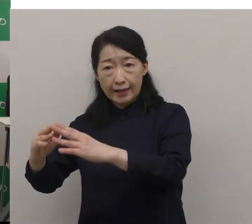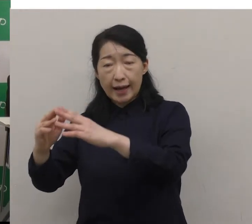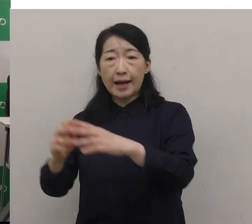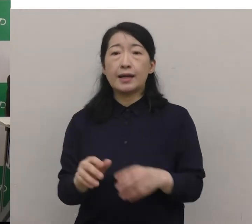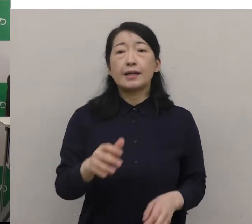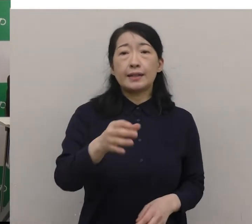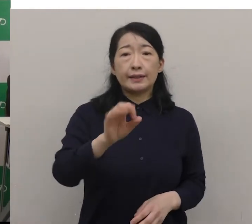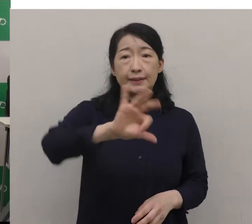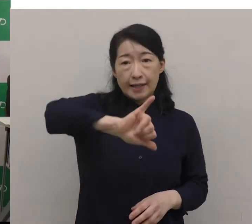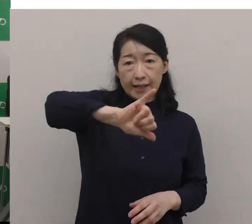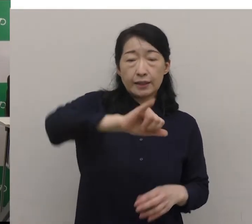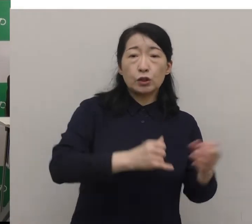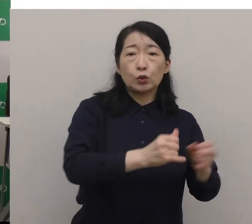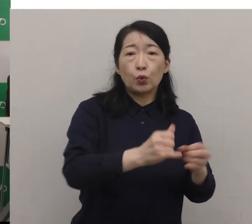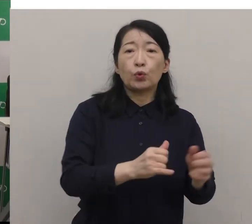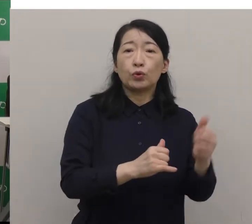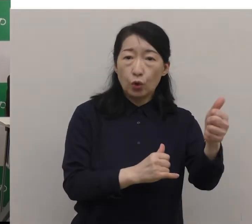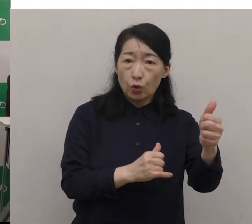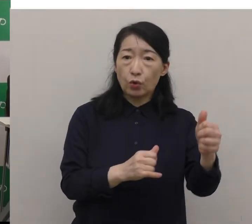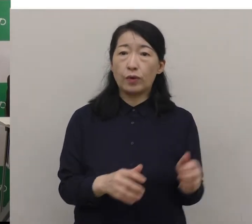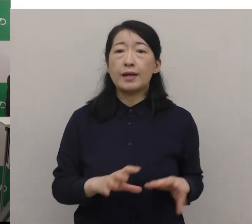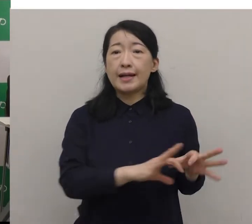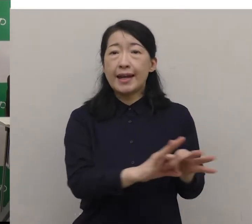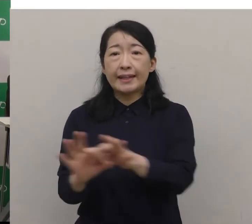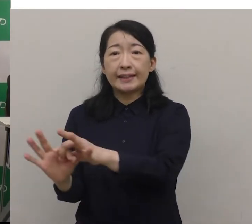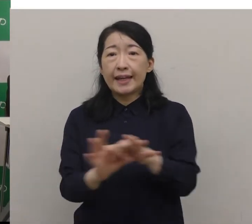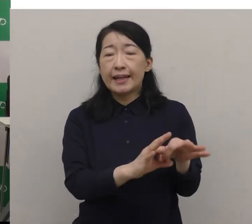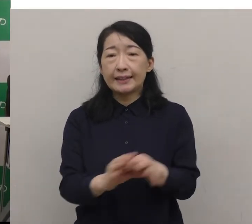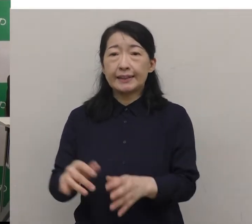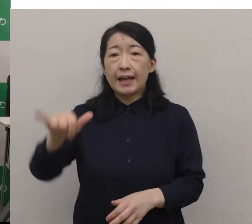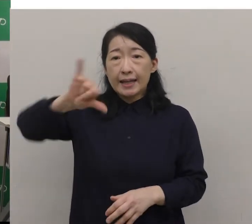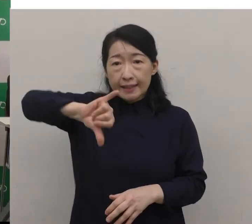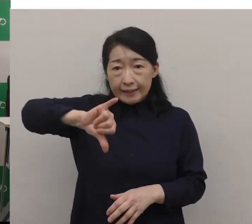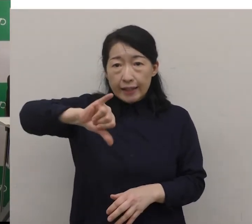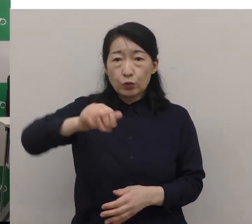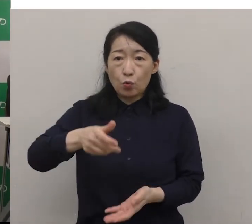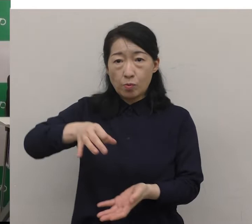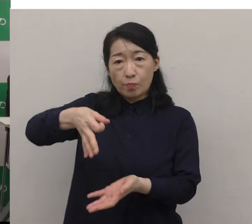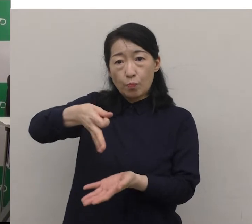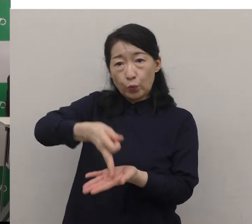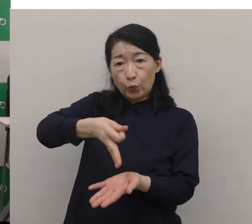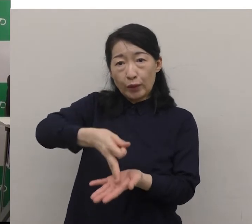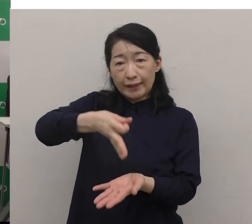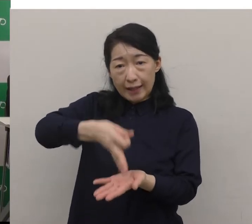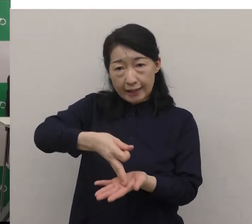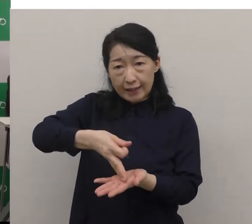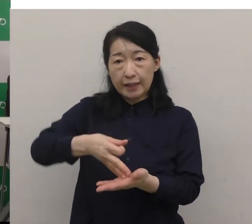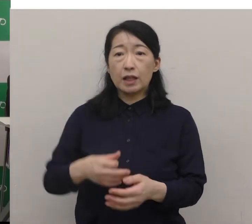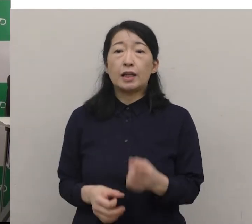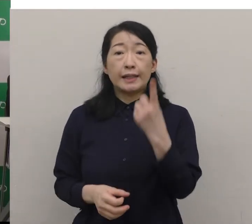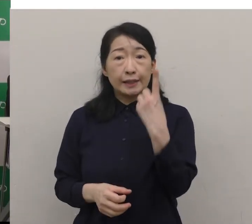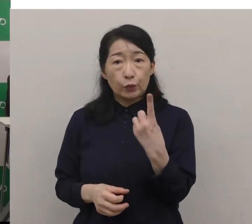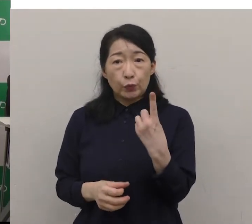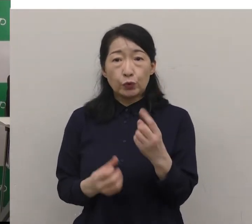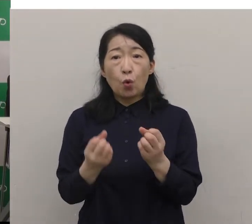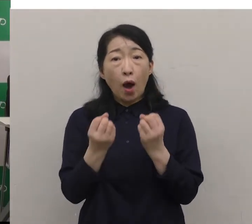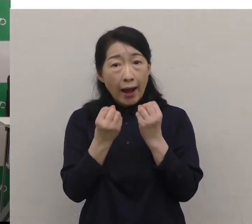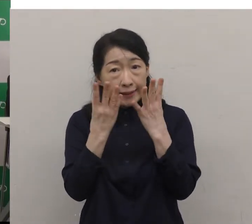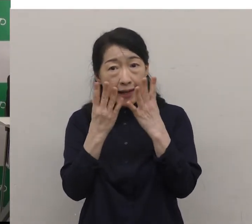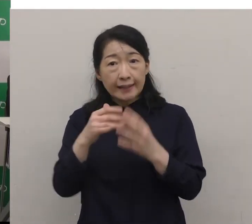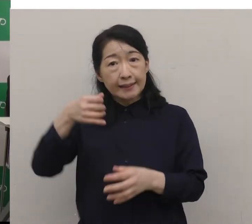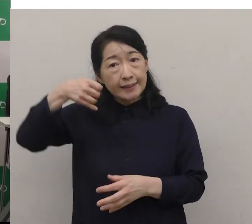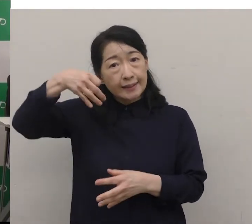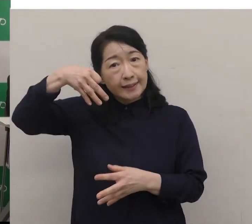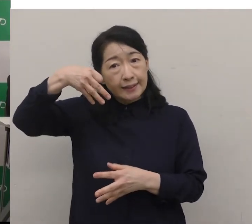るストーリー物語ですよね物語として一つの新たな価値として作り